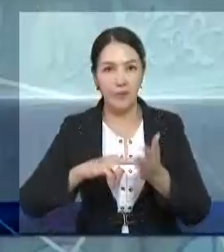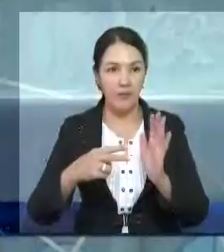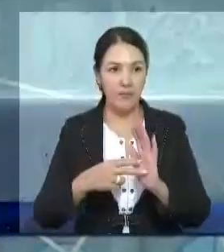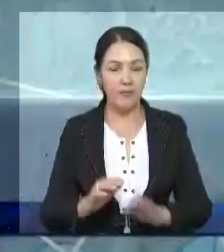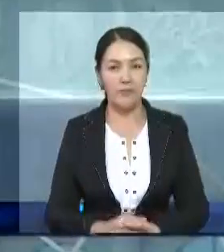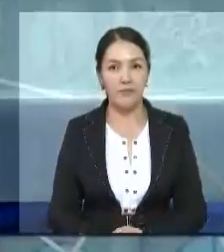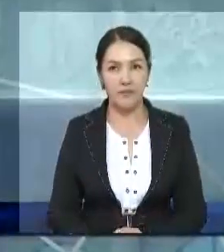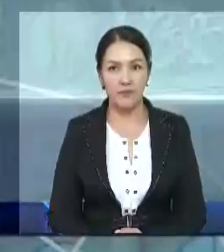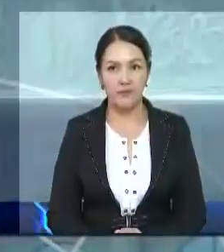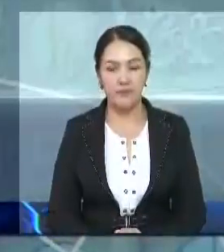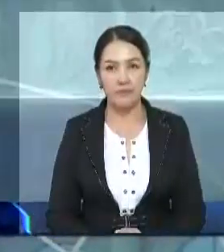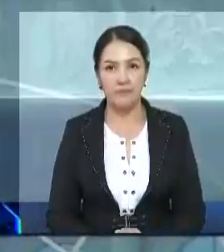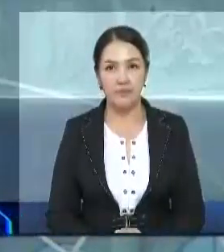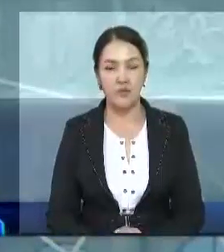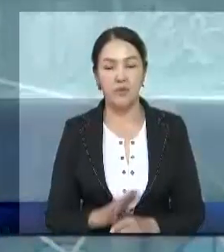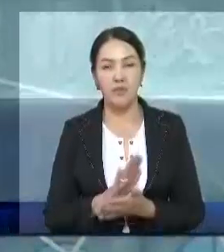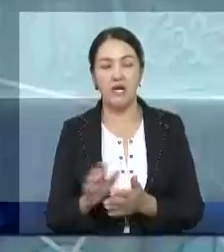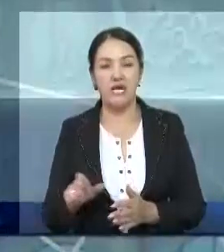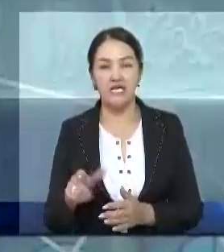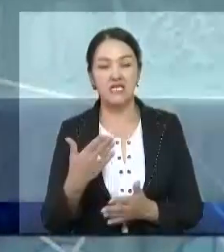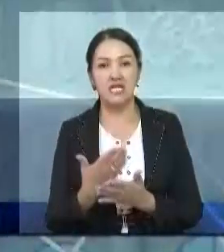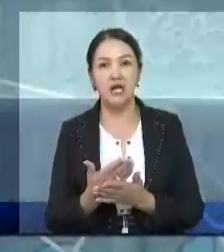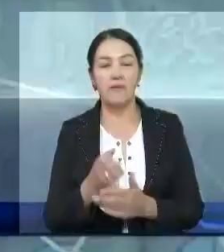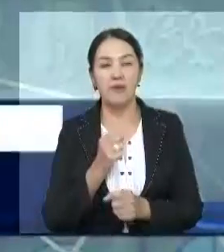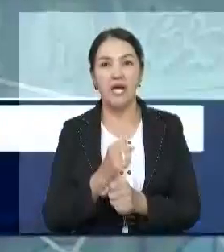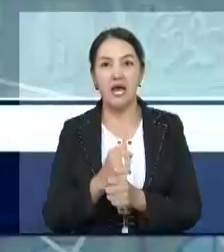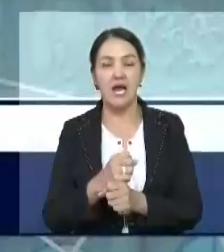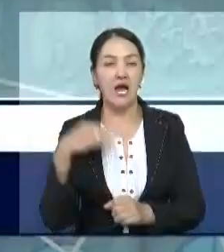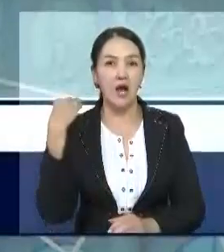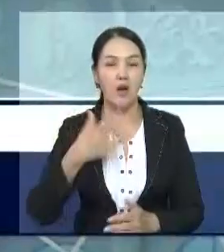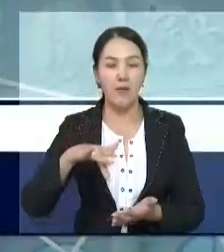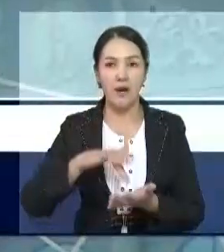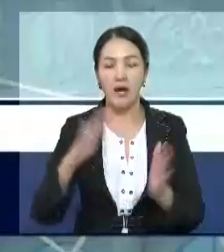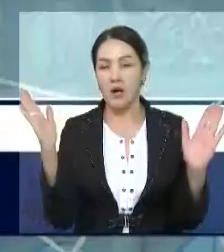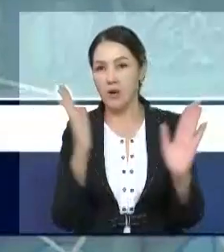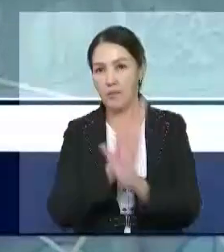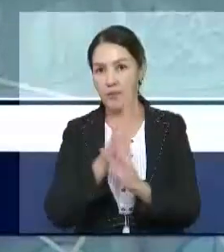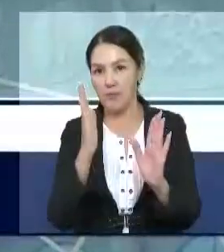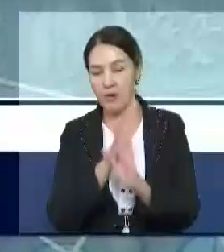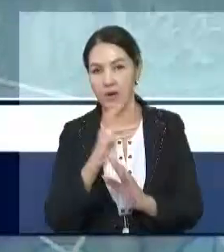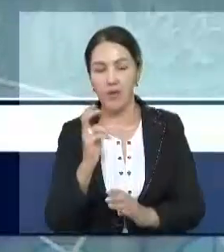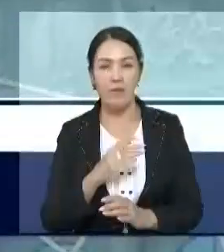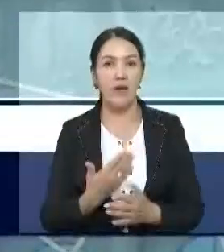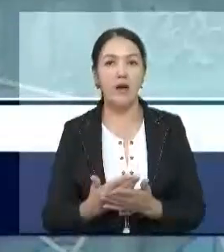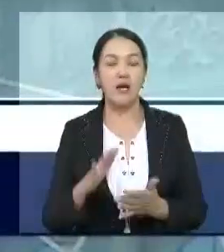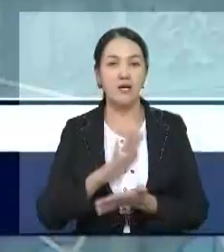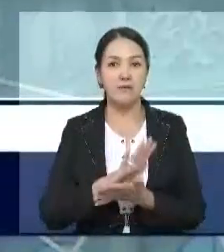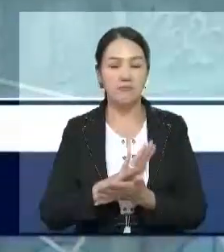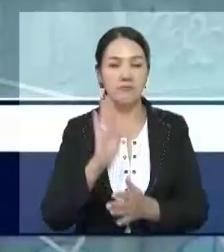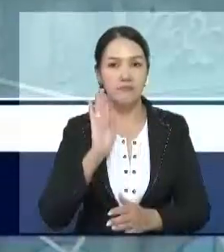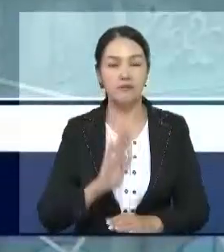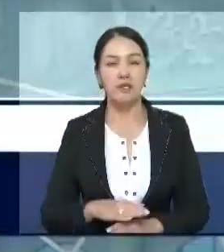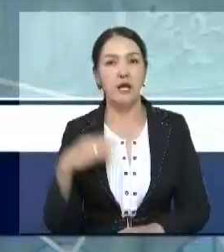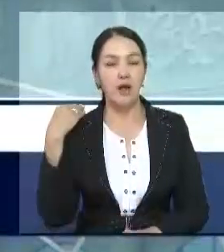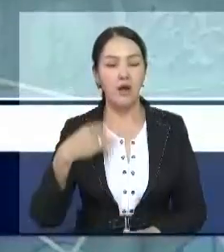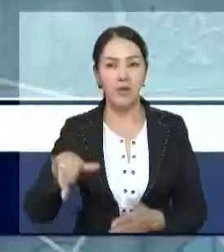Атап айтқанда, бұл кәріз тазарту құрылыстарының тиімсіз жұмысынан Ақтөбе қаласының атмосфералық ауасының күкірт су тегімен ластануы.